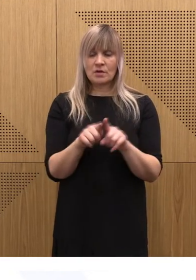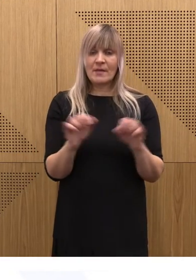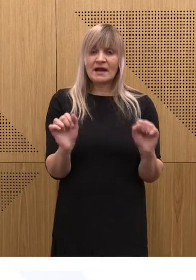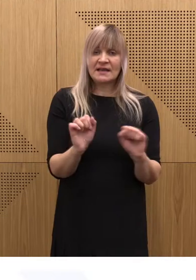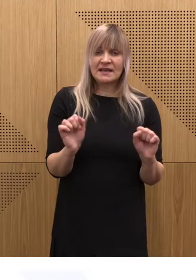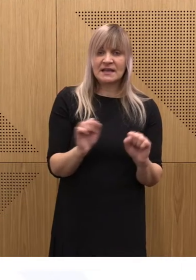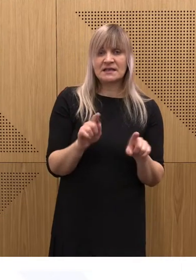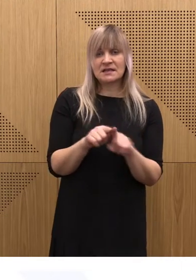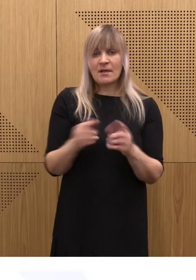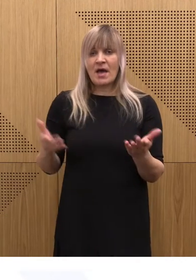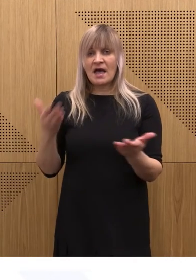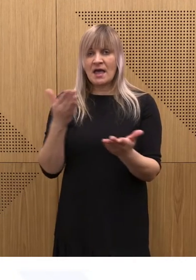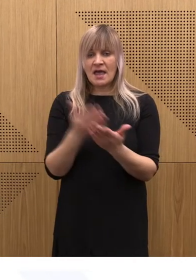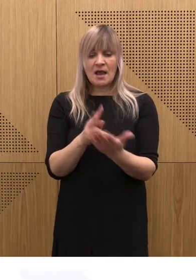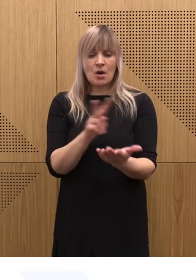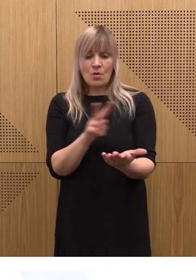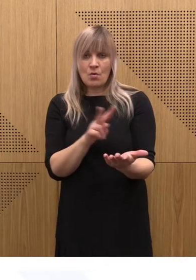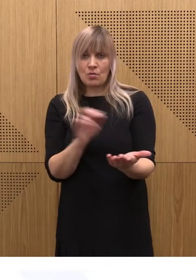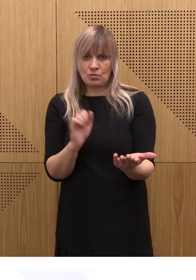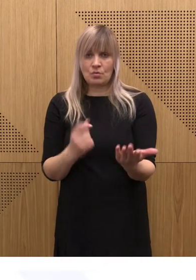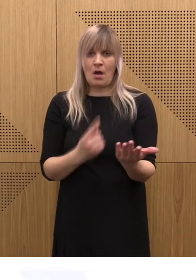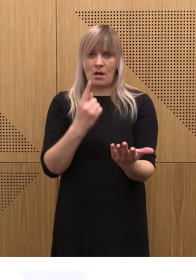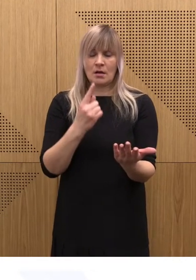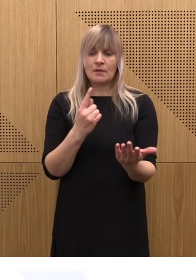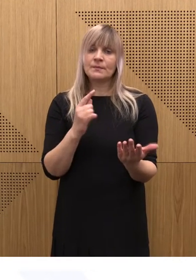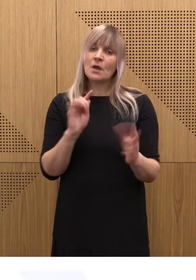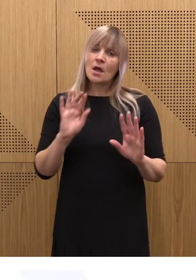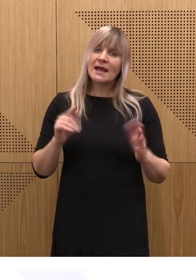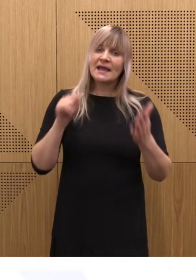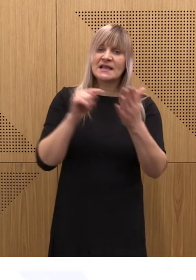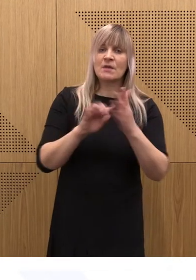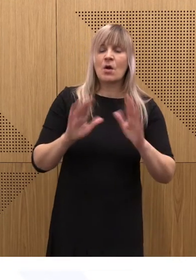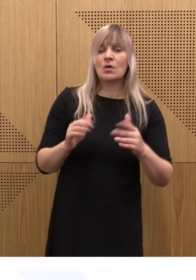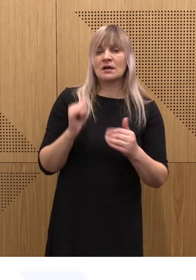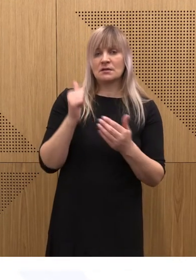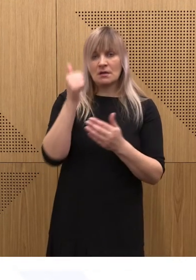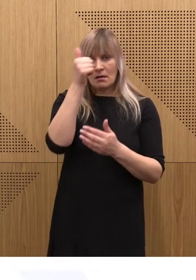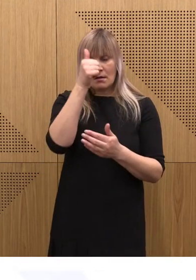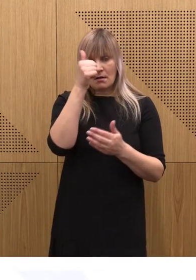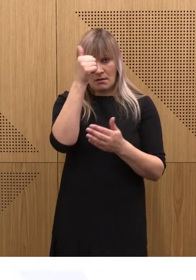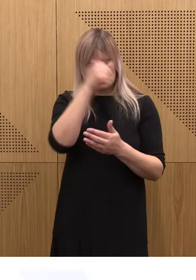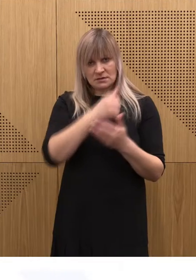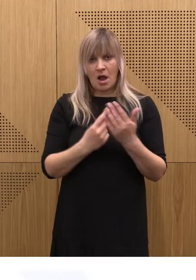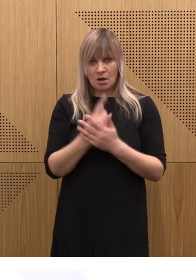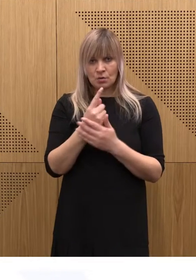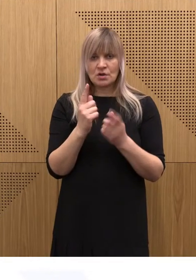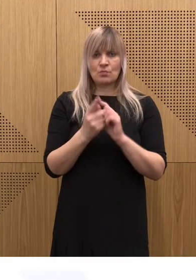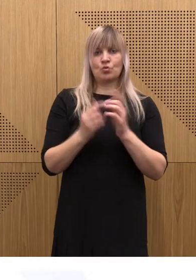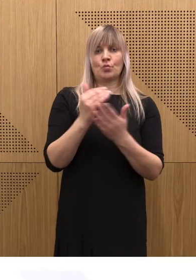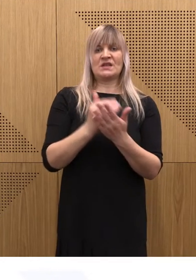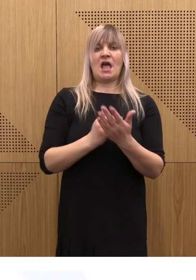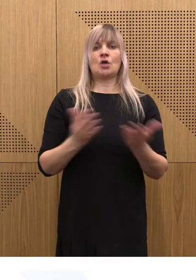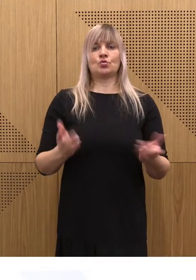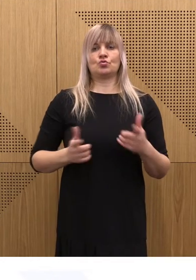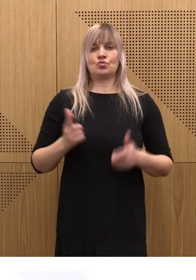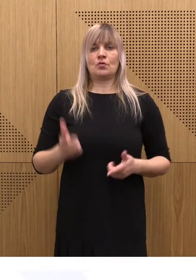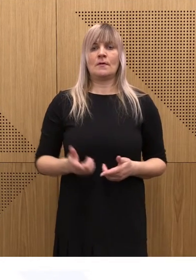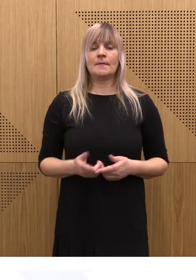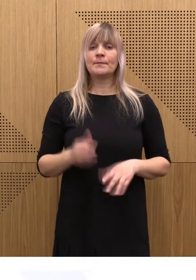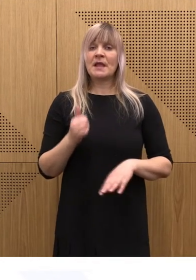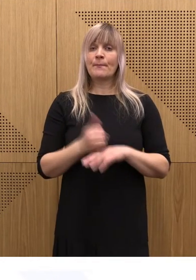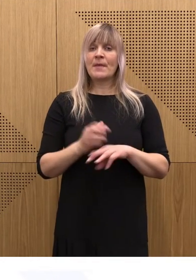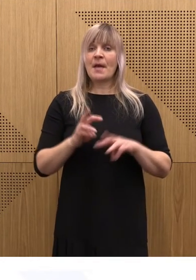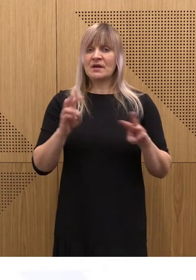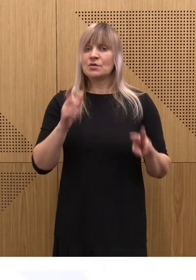selle eelnõu käsile, et eelnõus saaks juba aasta alguses ka seadus. Nüüd peaminister juba rõhutas